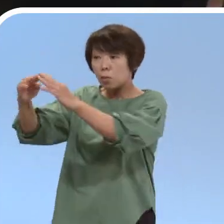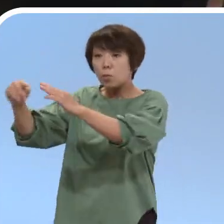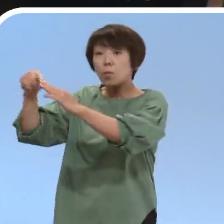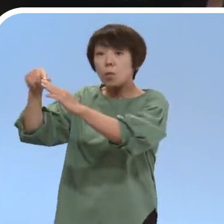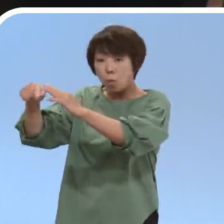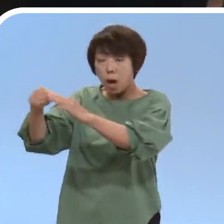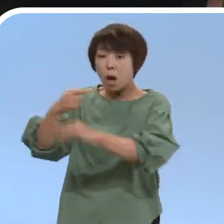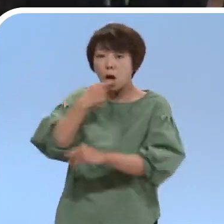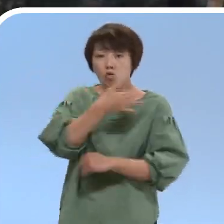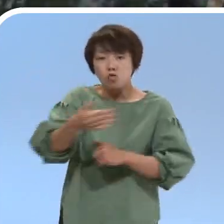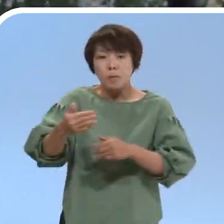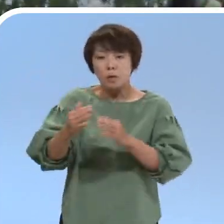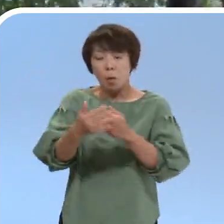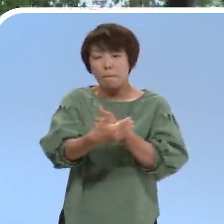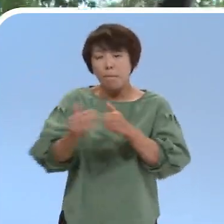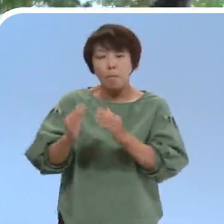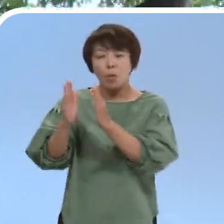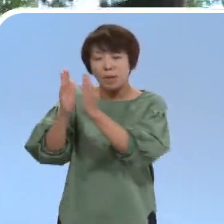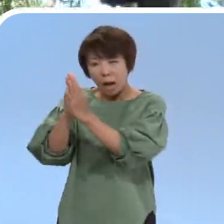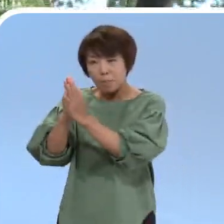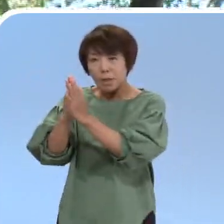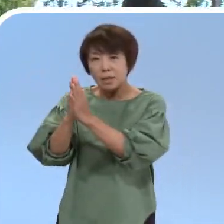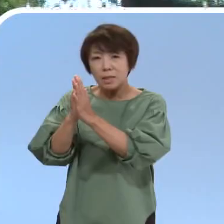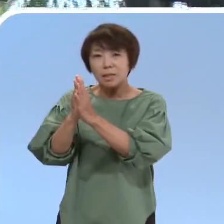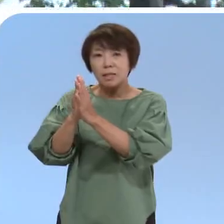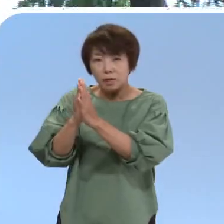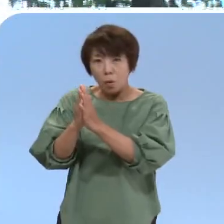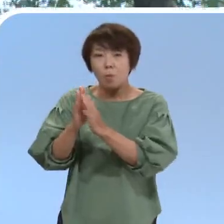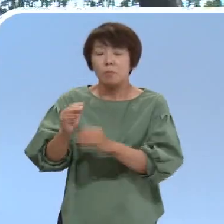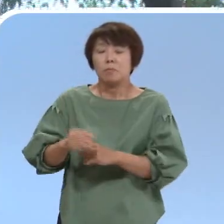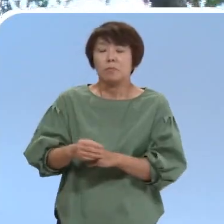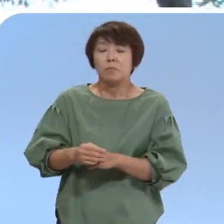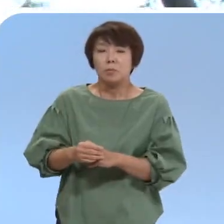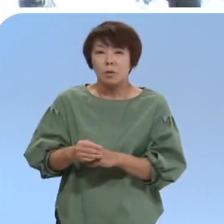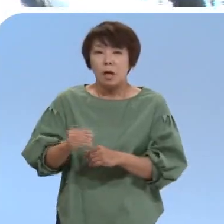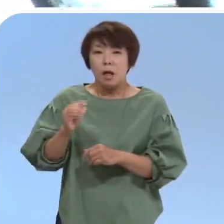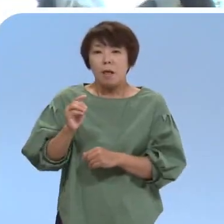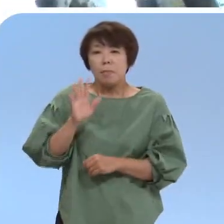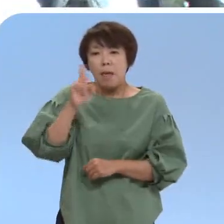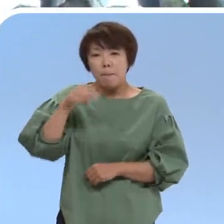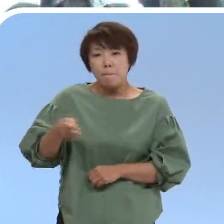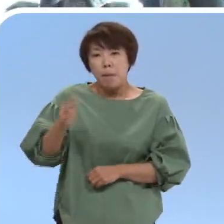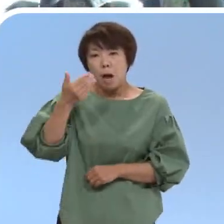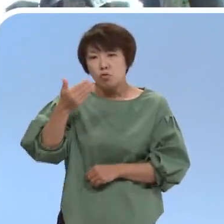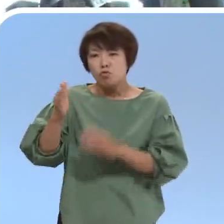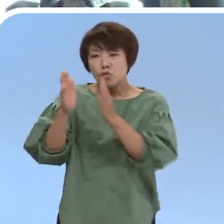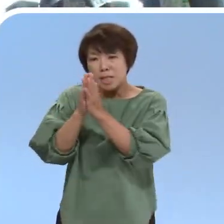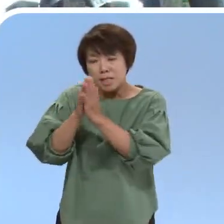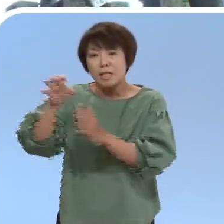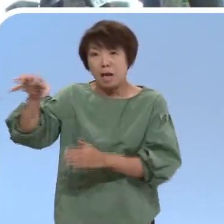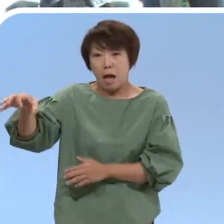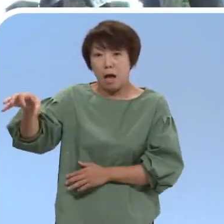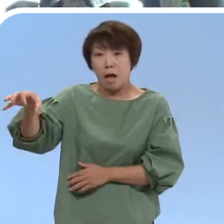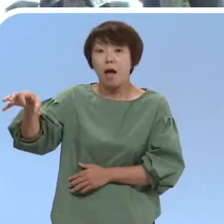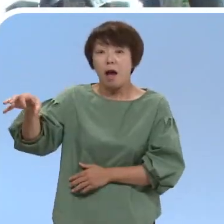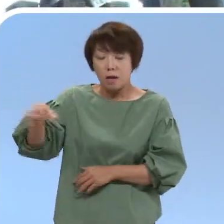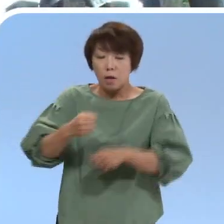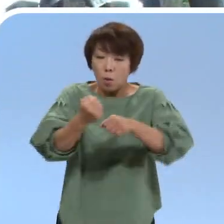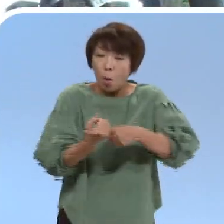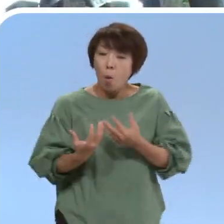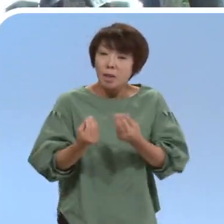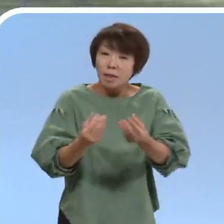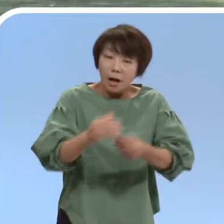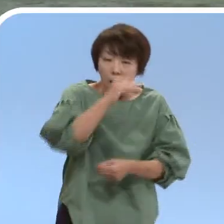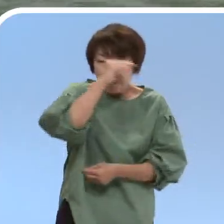山裾に見えるのは海の守り神ペーロンの神様が鎮座する天白神社。こんな風